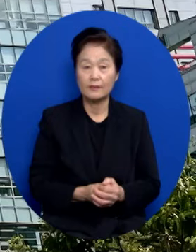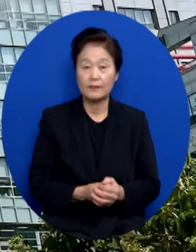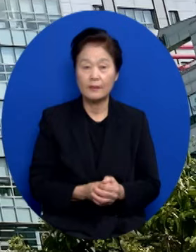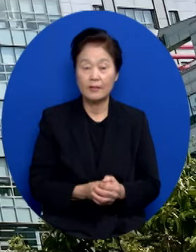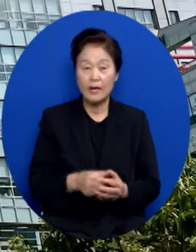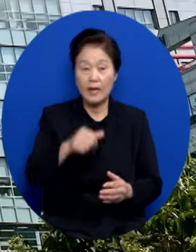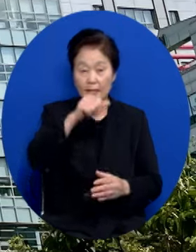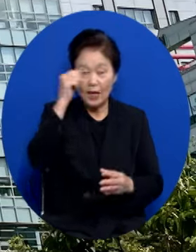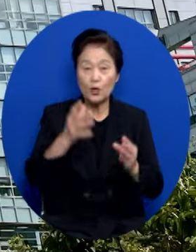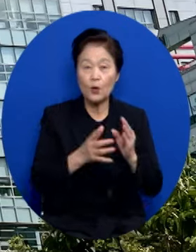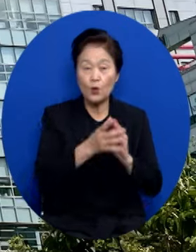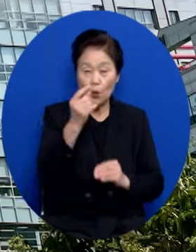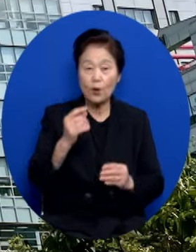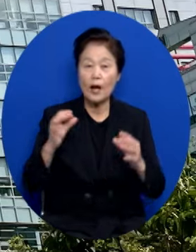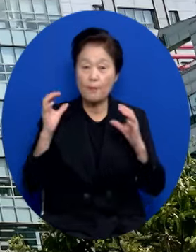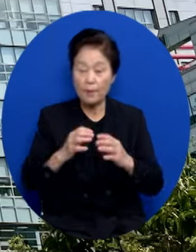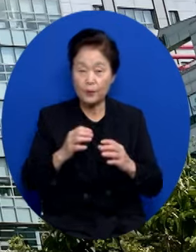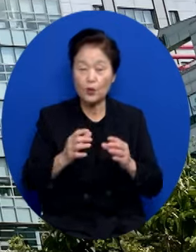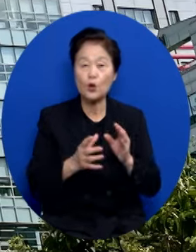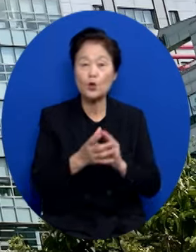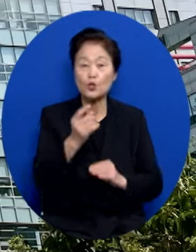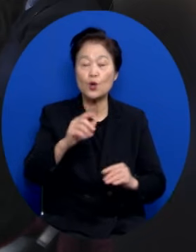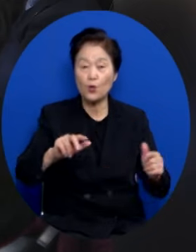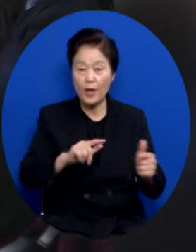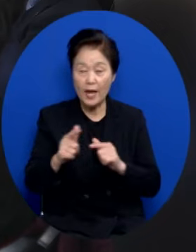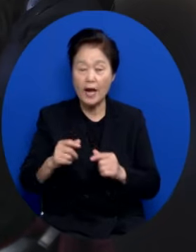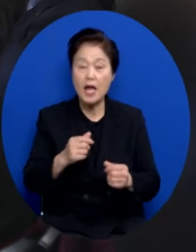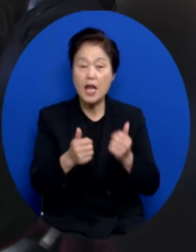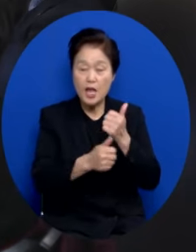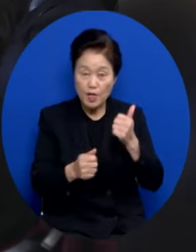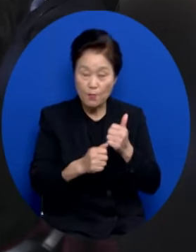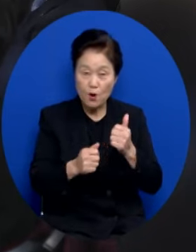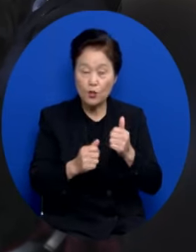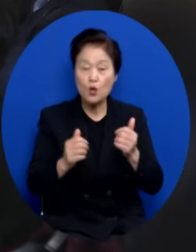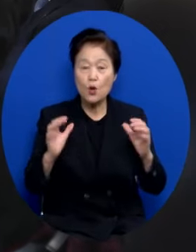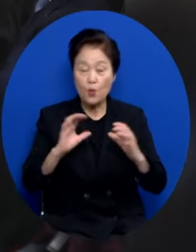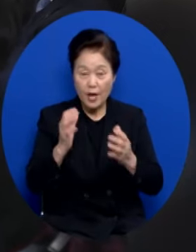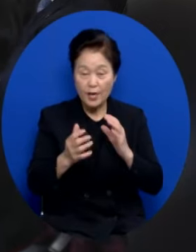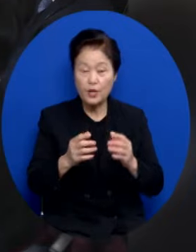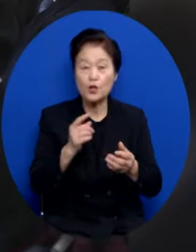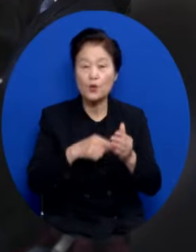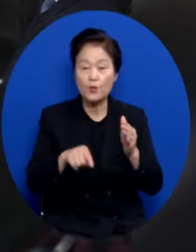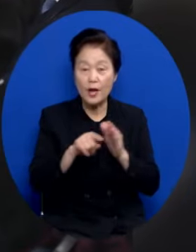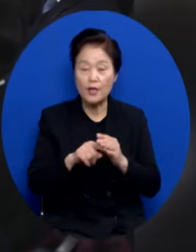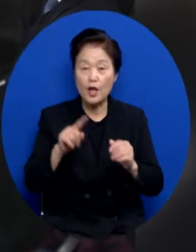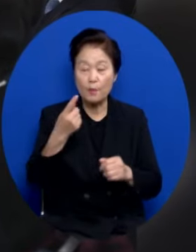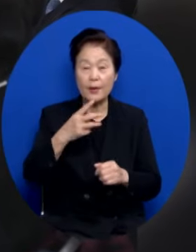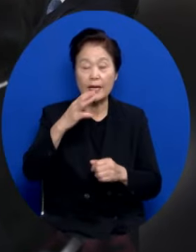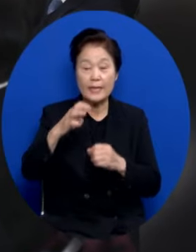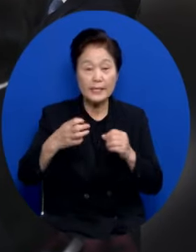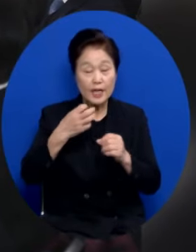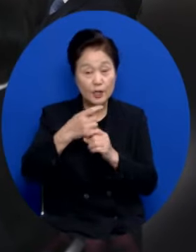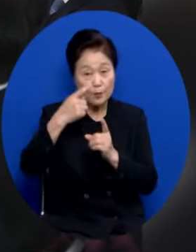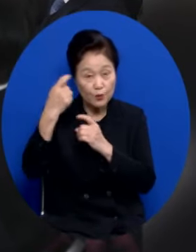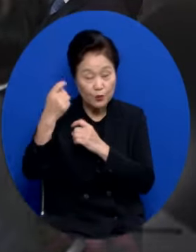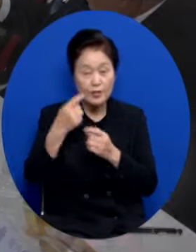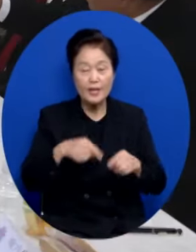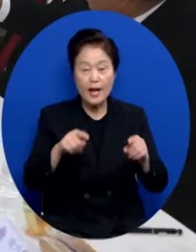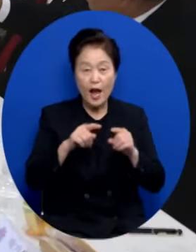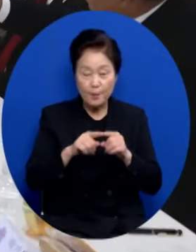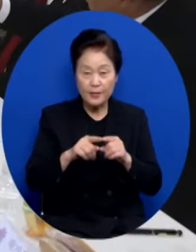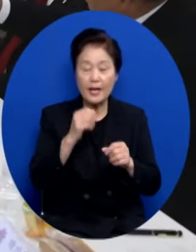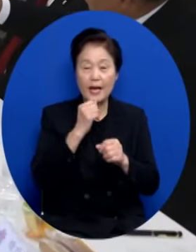대한예수교 장로회 통합총회와 합동총회가 총회 임원 연석회의를 갖고 복음전례 140주년 기념행사를 공동으로